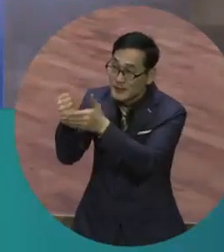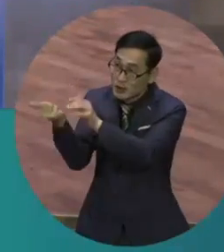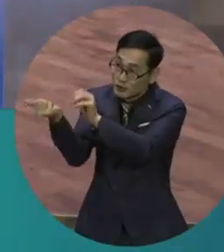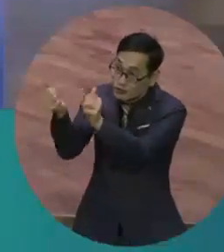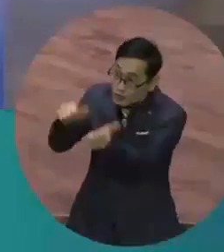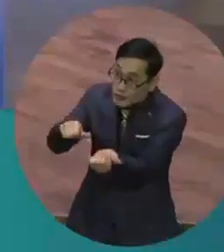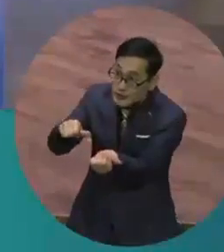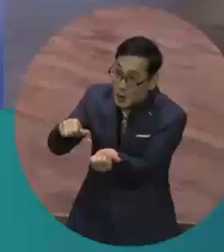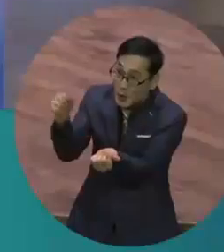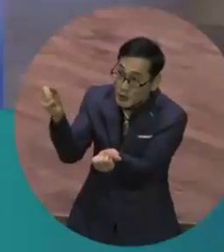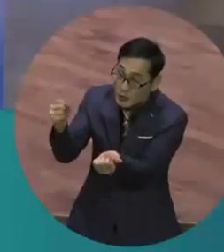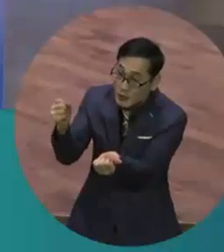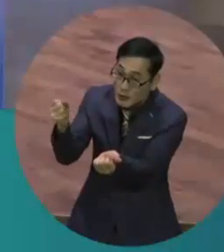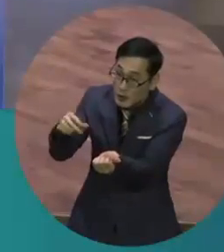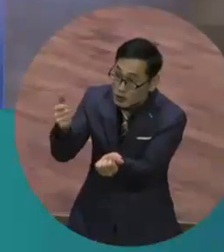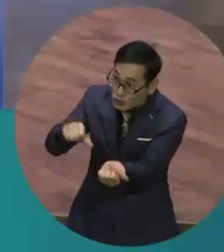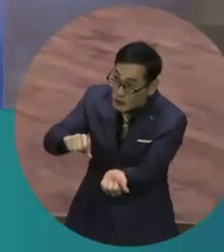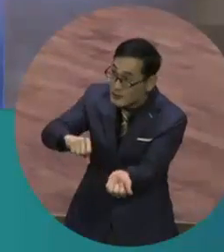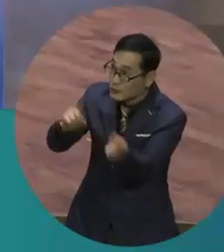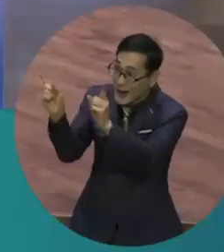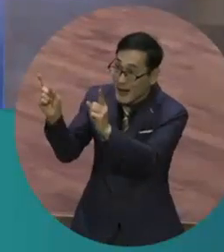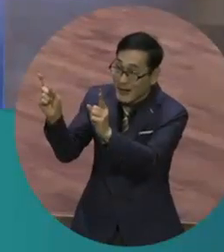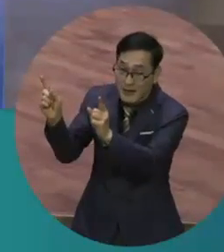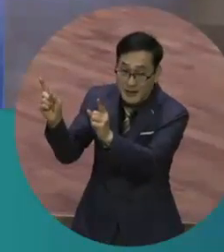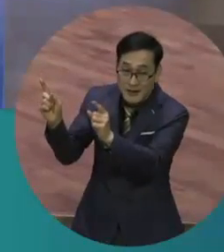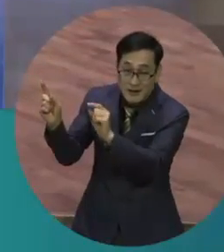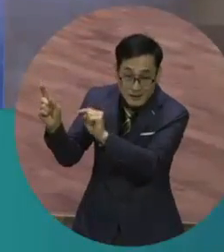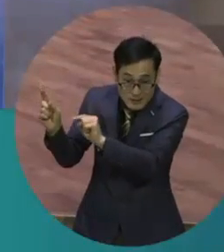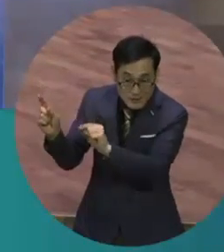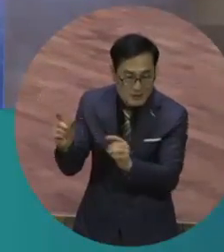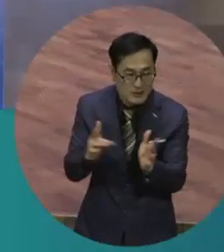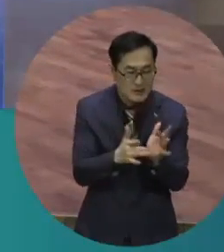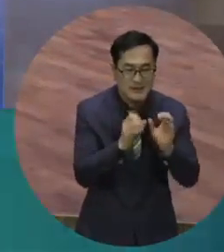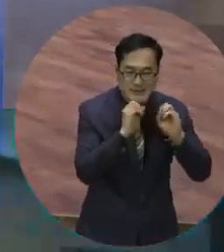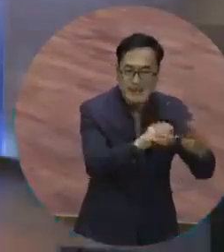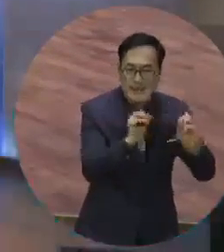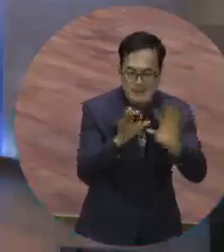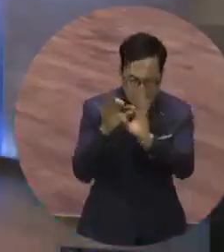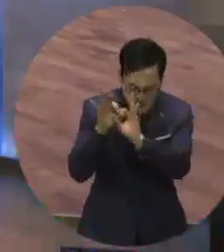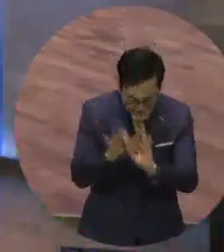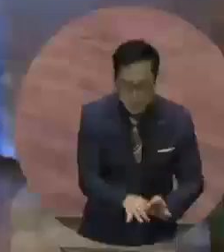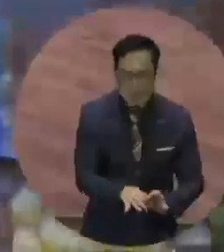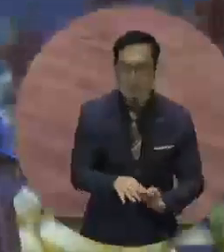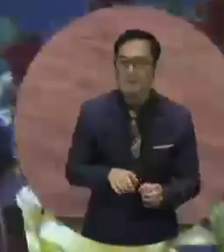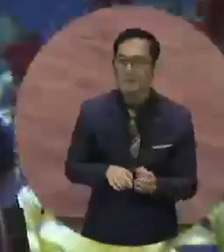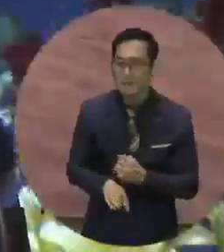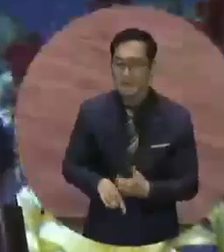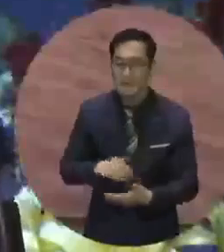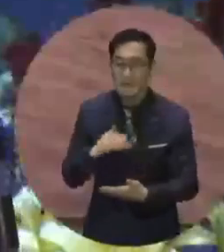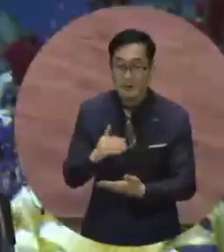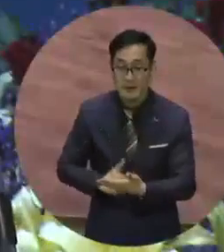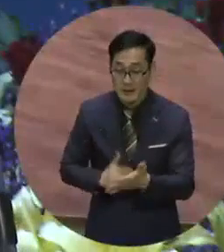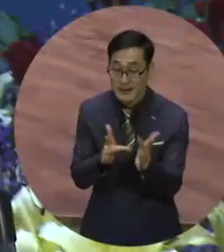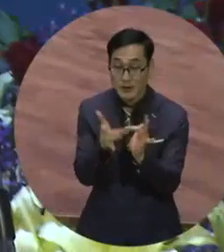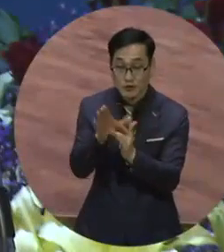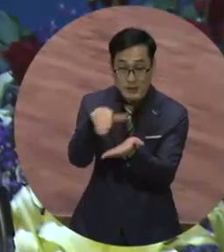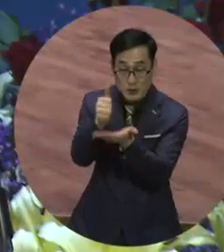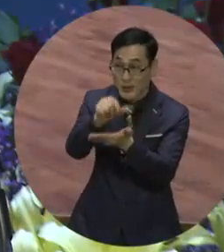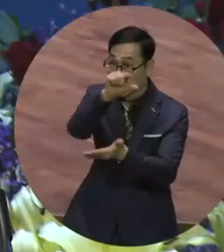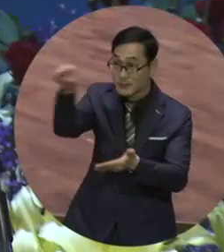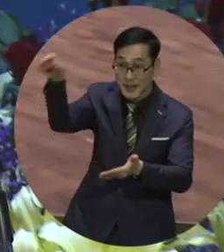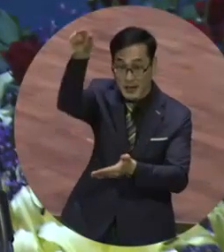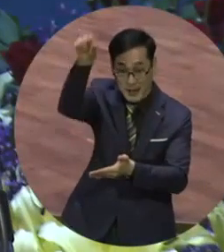죽으심을 그가 오실 때까지 전하는 것이니라. 예수 그리스도의 십자가를 통해서